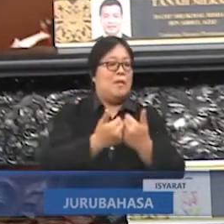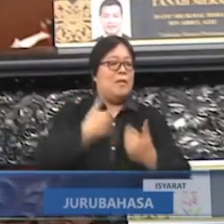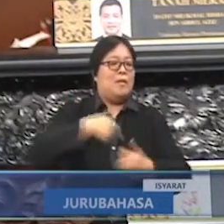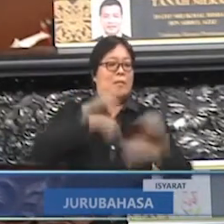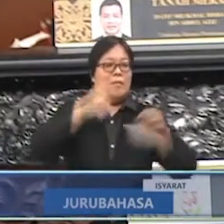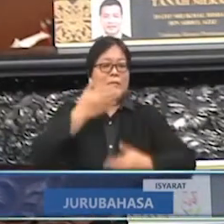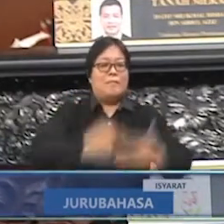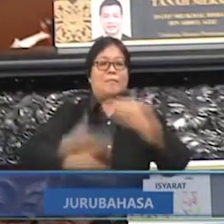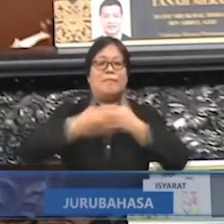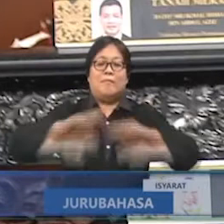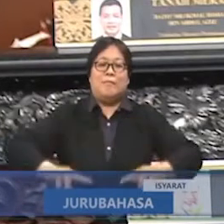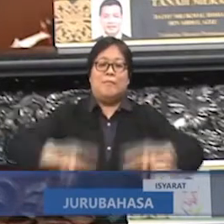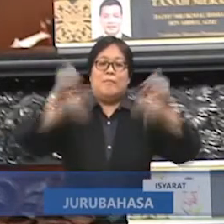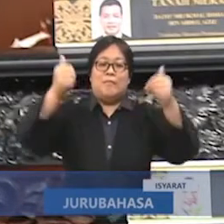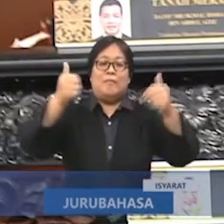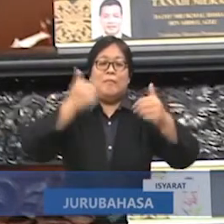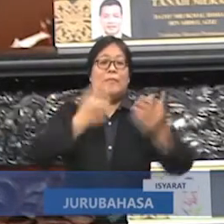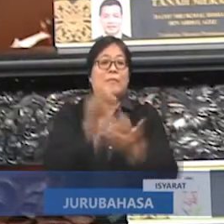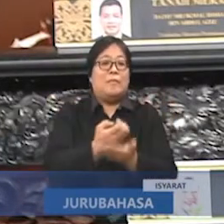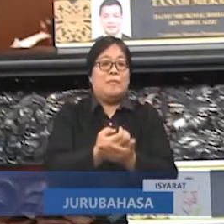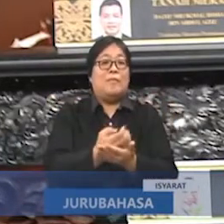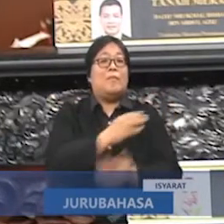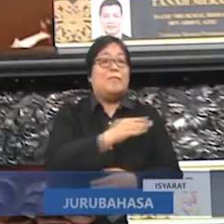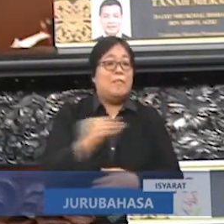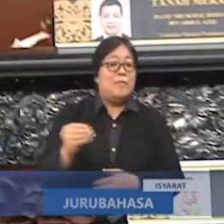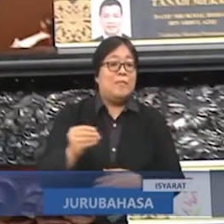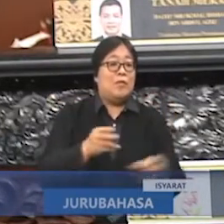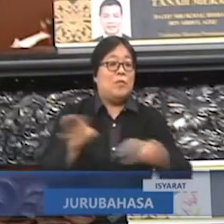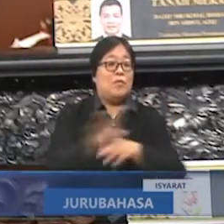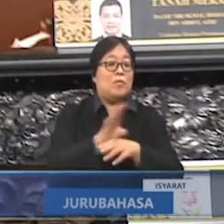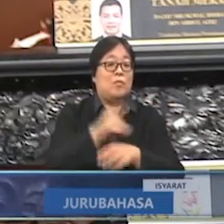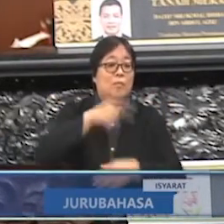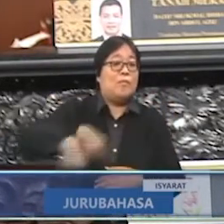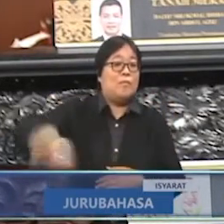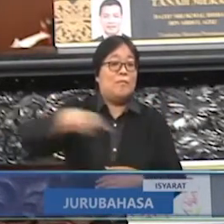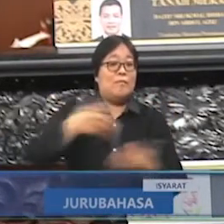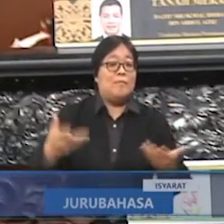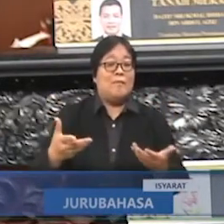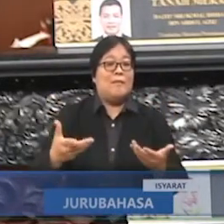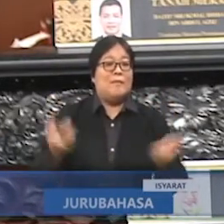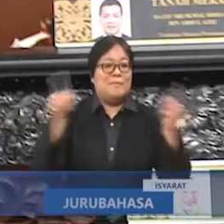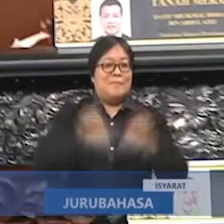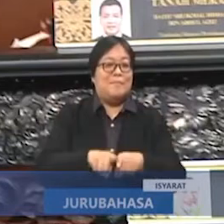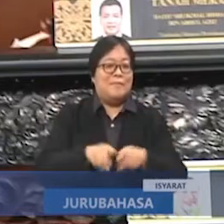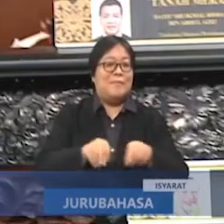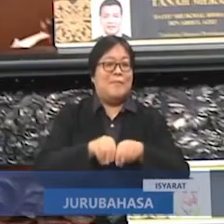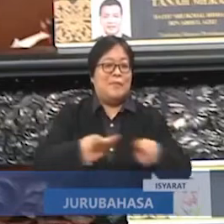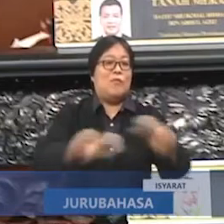kita nak memulihkan, bukan saya nak memulihkan kembali ekonomi, tetapi usahawan-usahawan yang sedang terkesan kerana